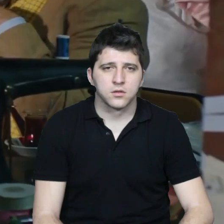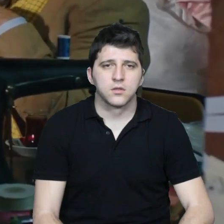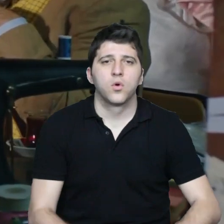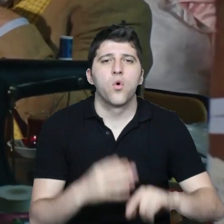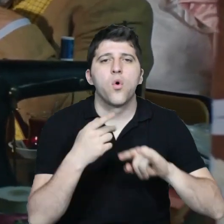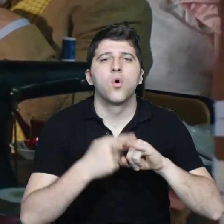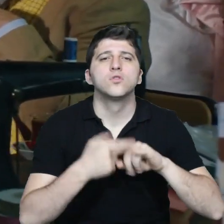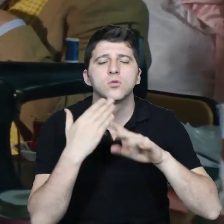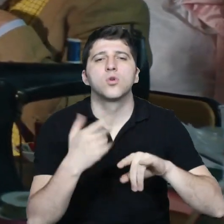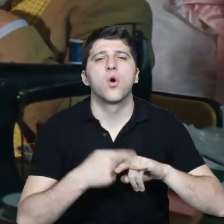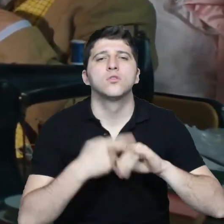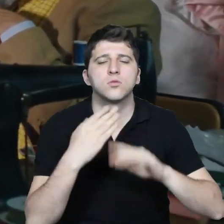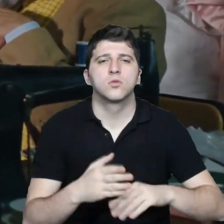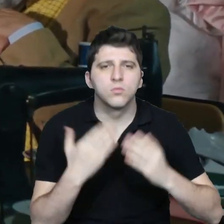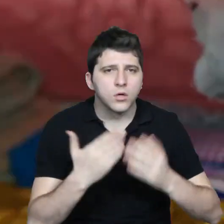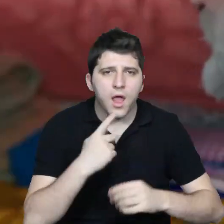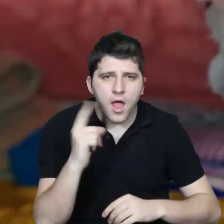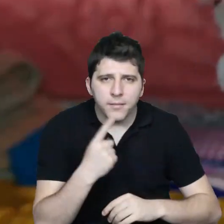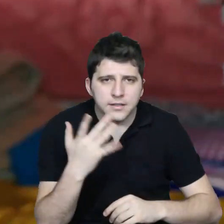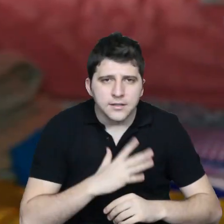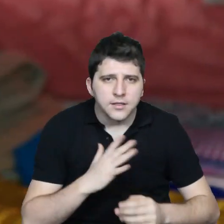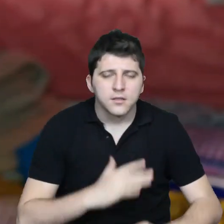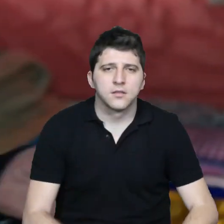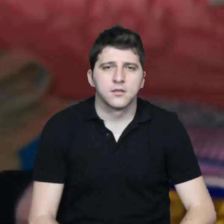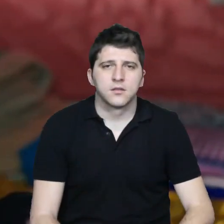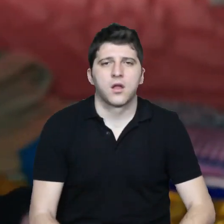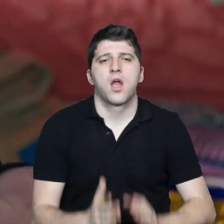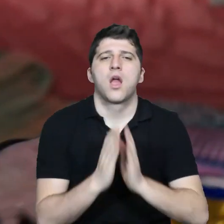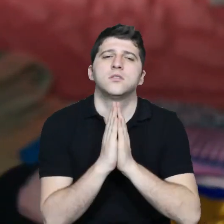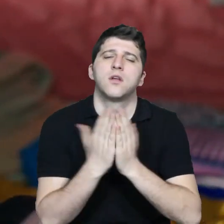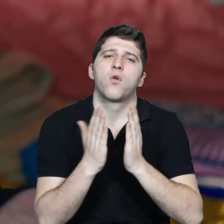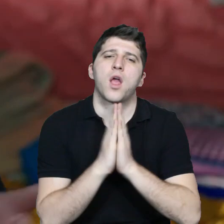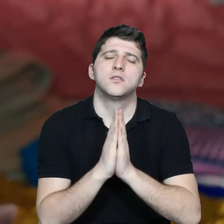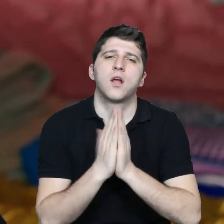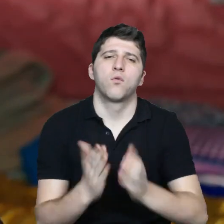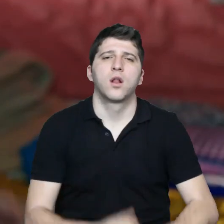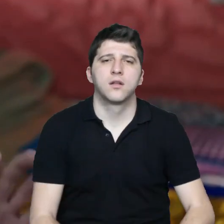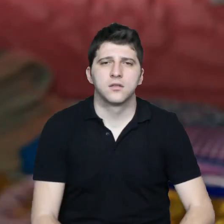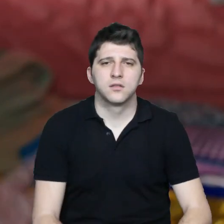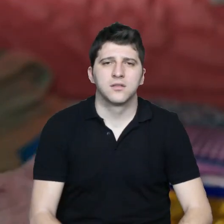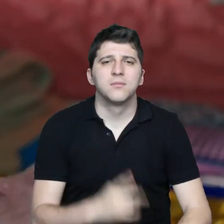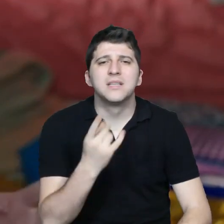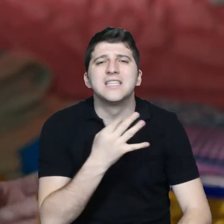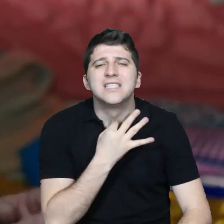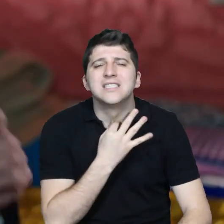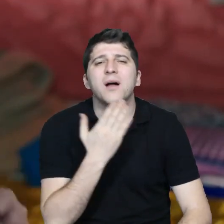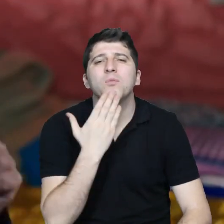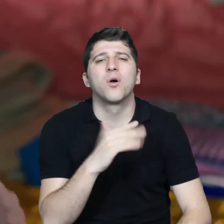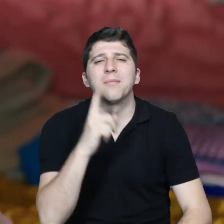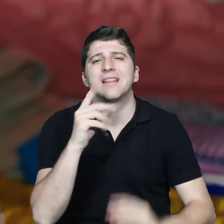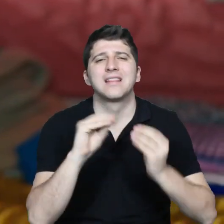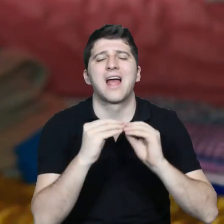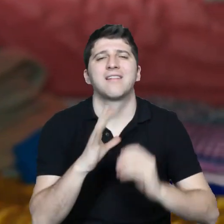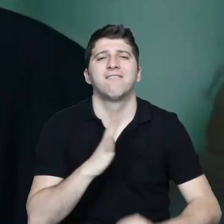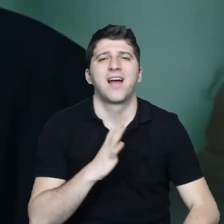öptü. Hoş bulduk, hoş bulduk. Buyur, bir emir mi var? Estağfurullah, estağfurullah. Bir ricam yok, bir